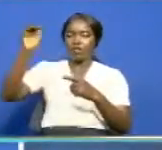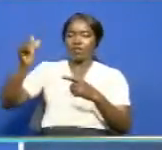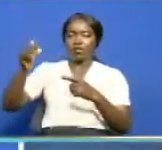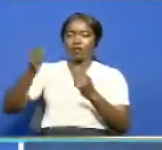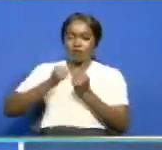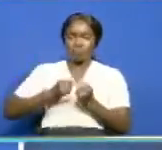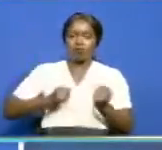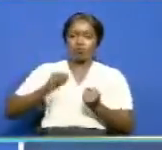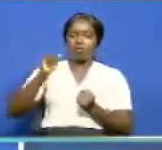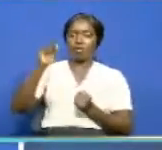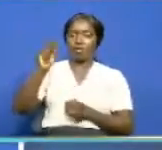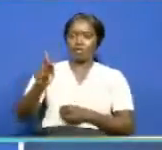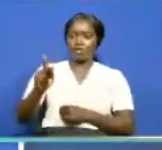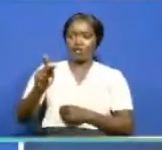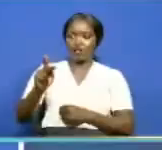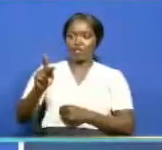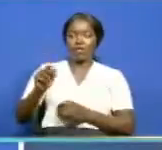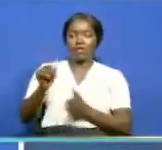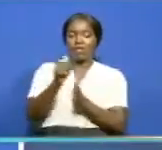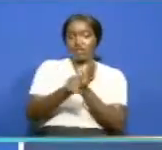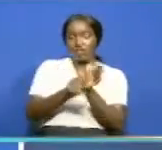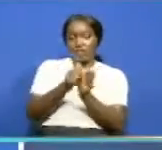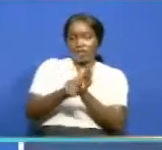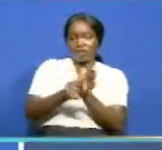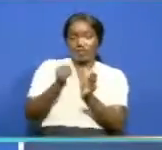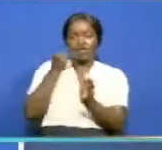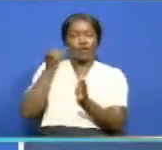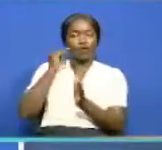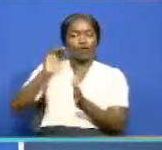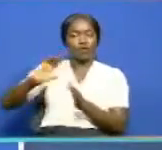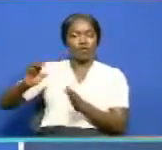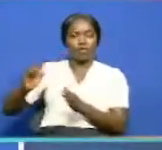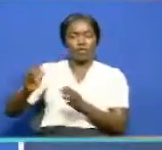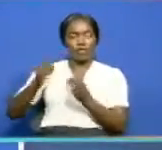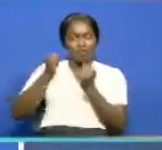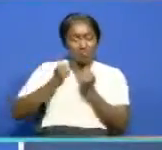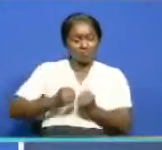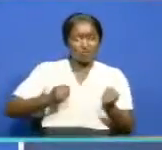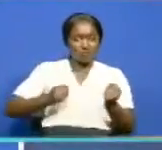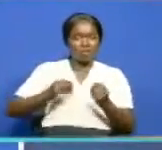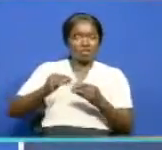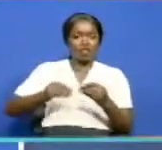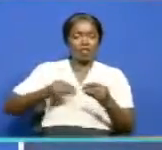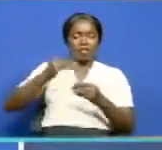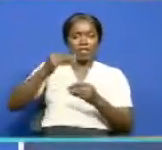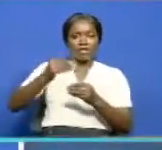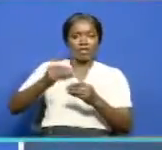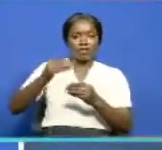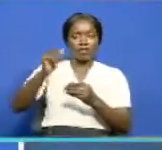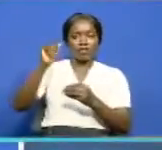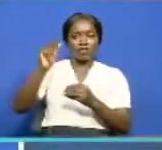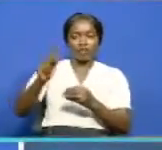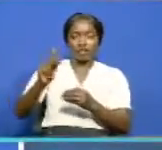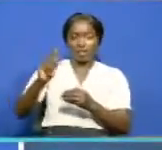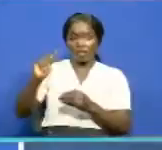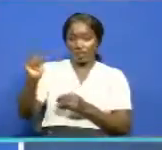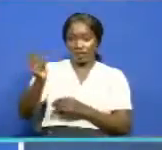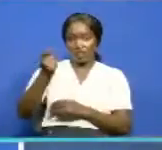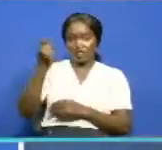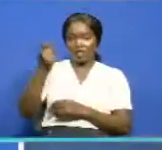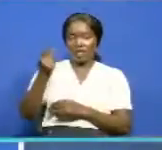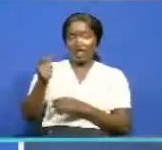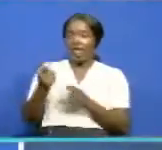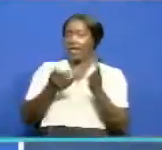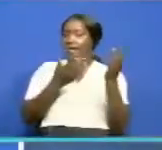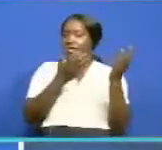riadha humu nchini zilizoandaliwa mjini Naivasha, kaunti ya Nakuru. Mbio hizo ziko kwenye kalenda ya shirikisho la riadha humu nchini na